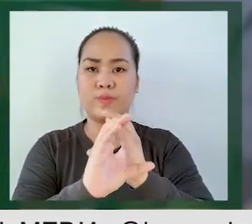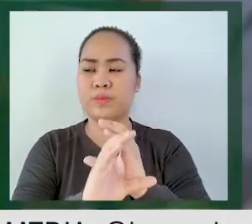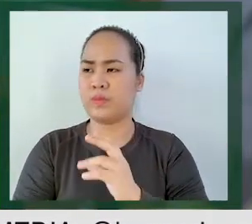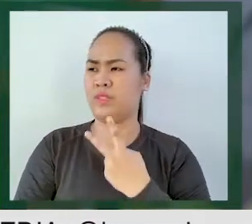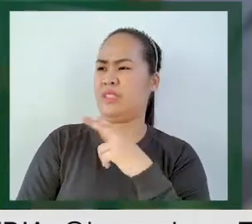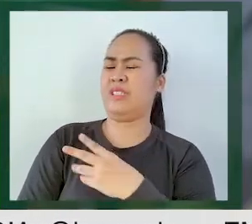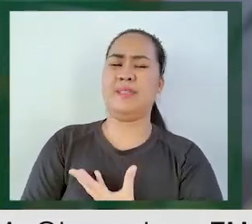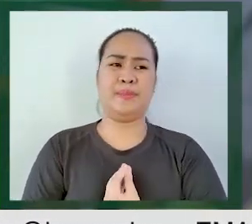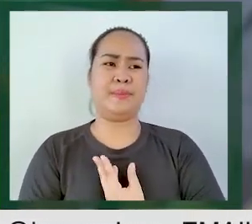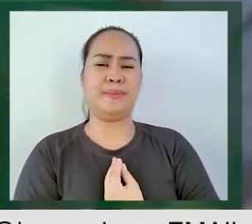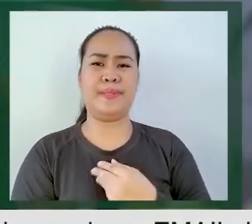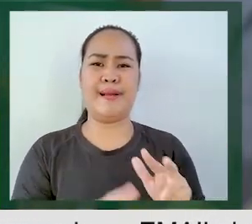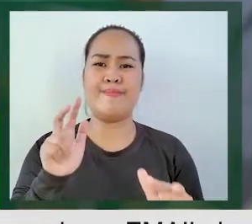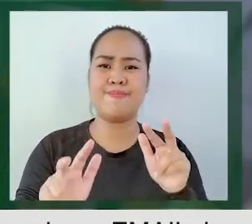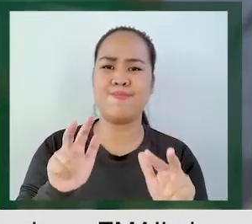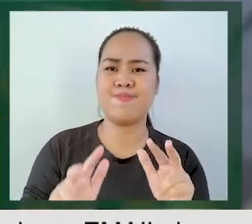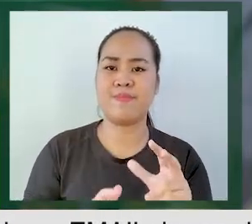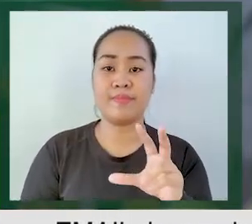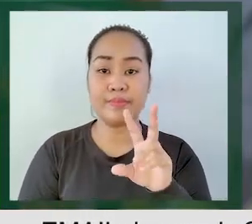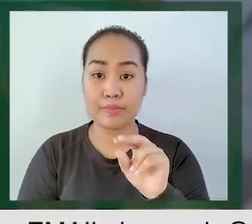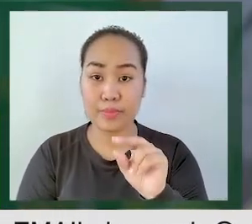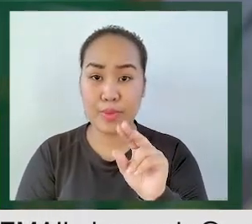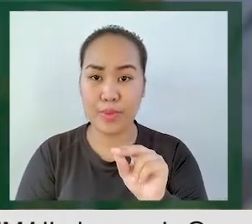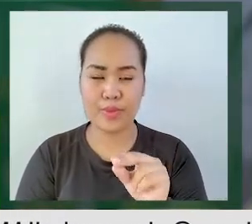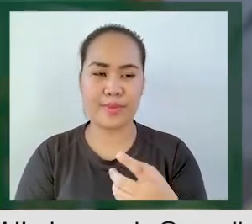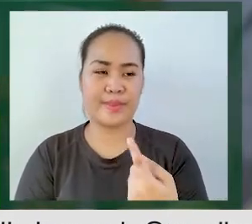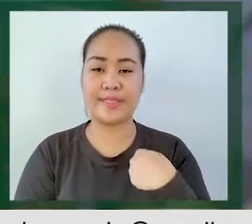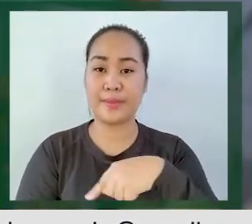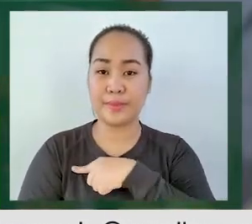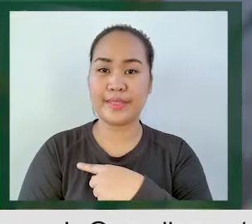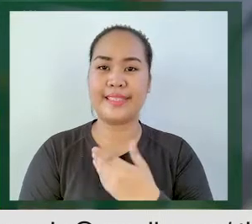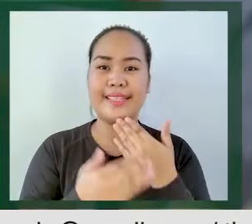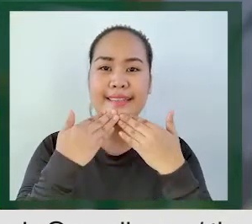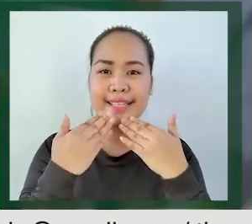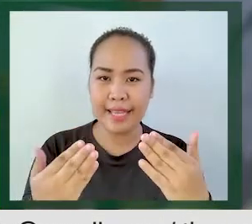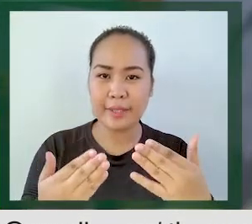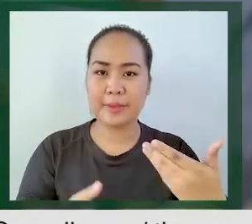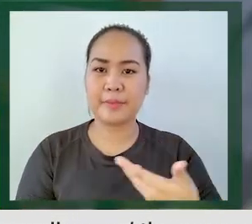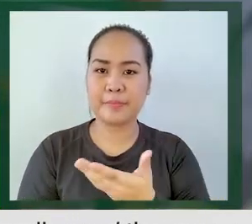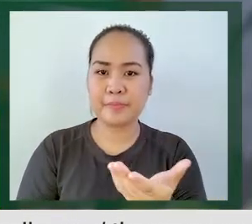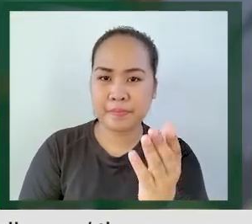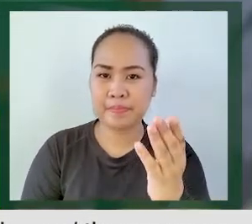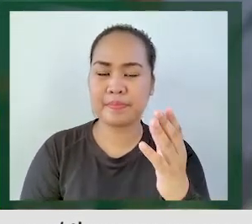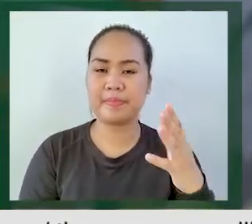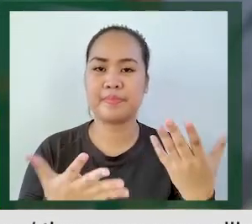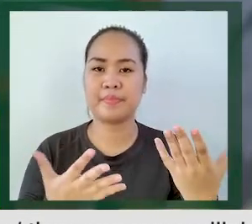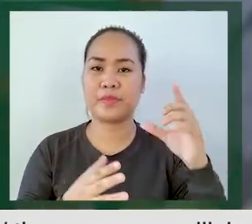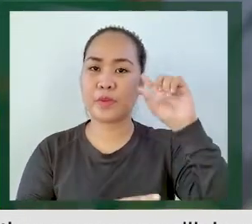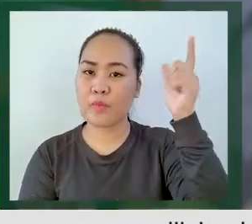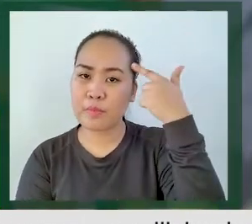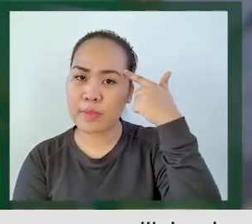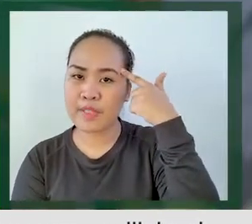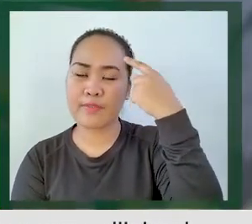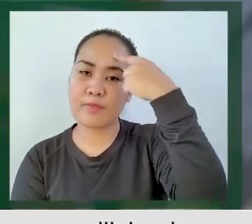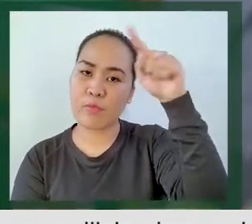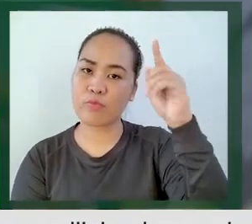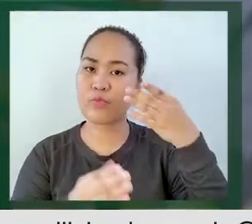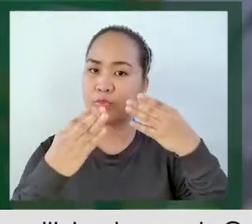City sa pagkakataon na ito na ang Barangay San Antonio ay maging bahagi pa ng